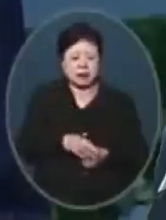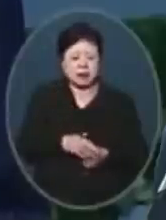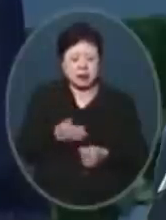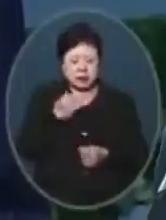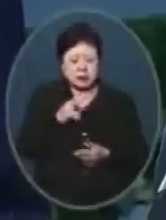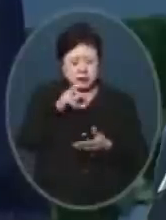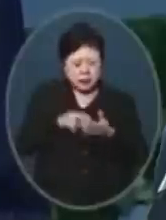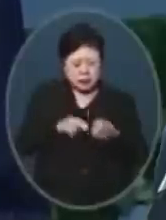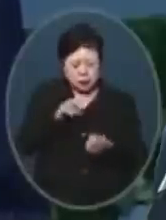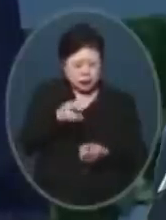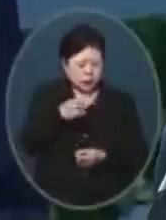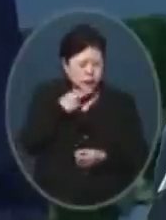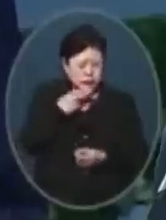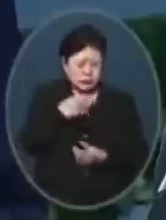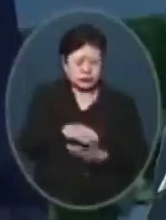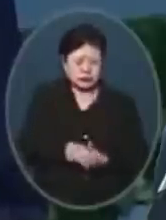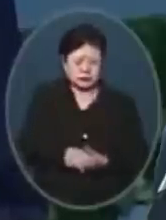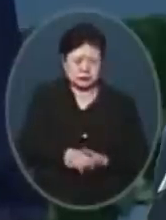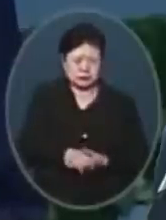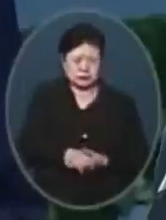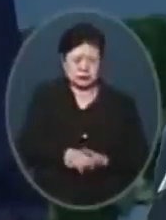음식을 파는 곳도 없습니다.